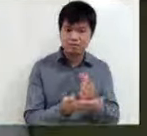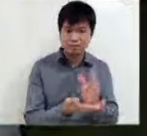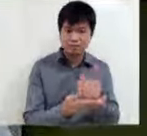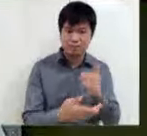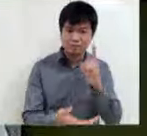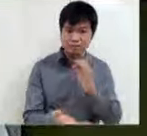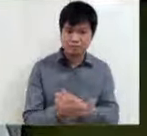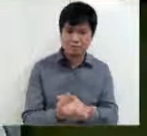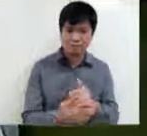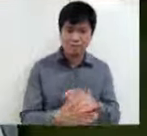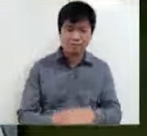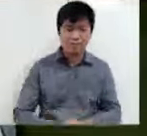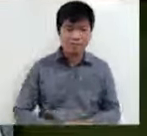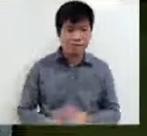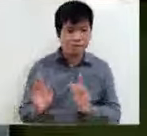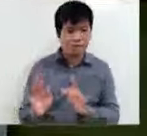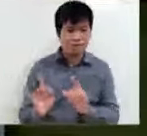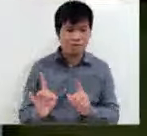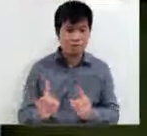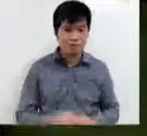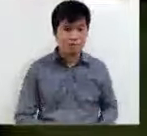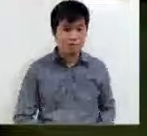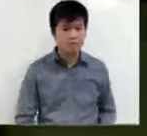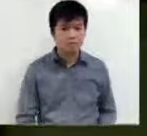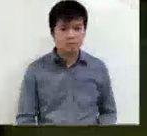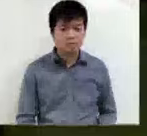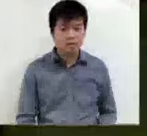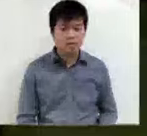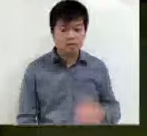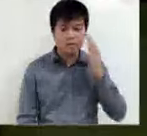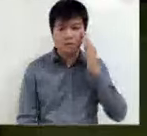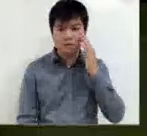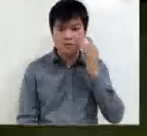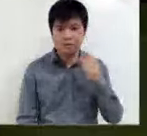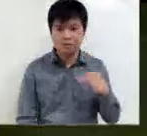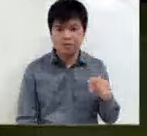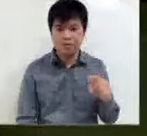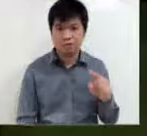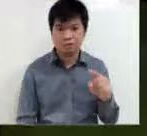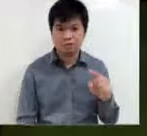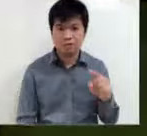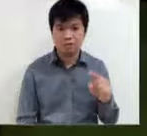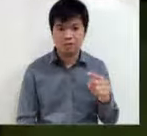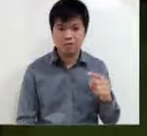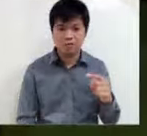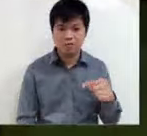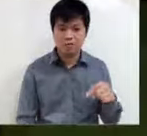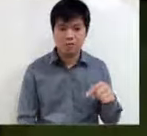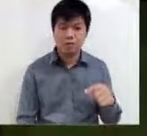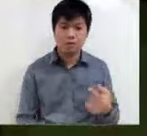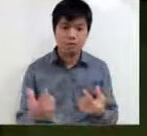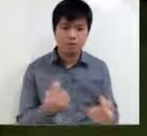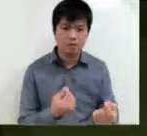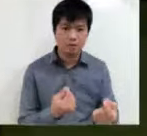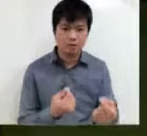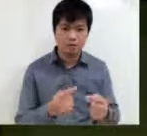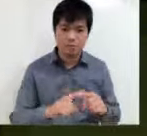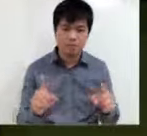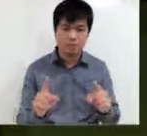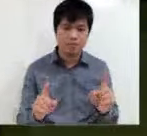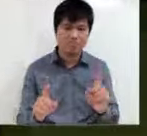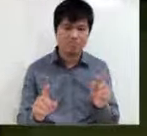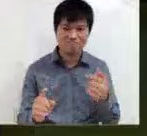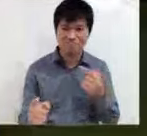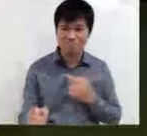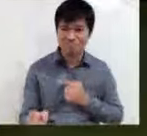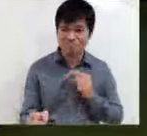alam po ninyo, at times we don't know what their intentions are. If that